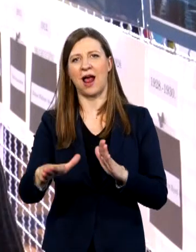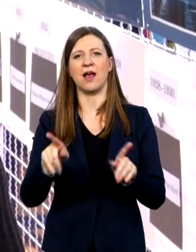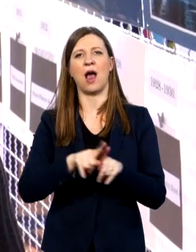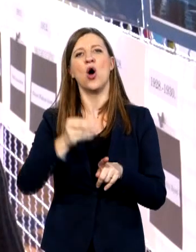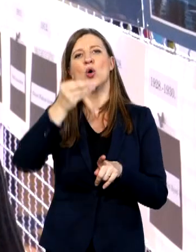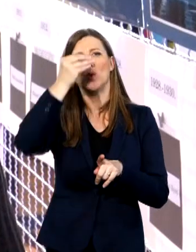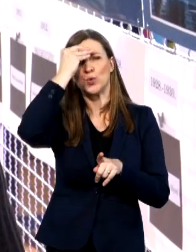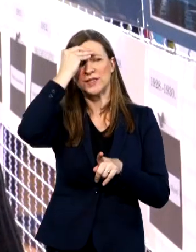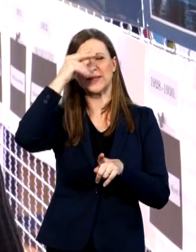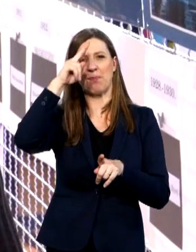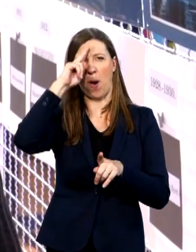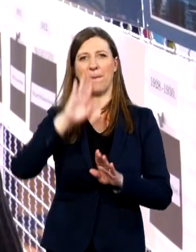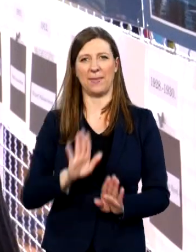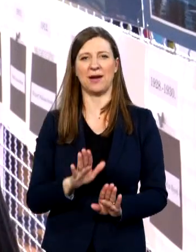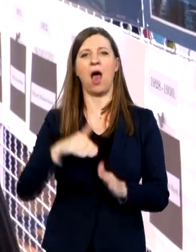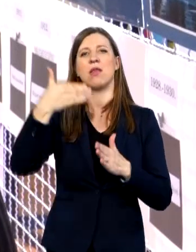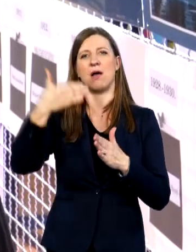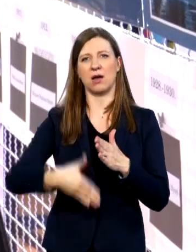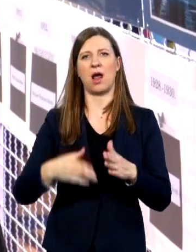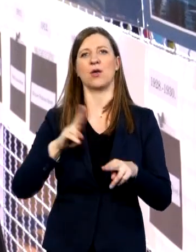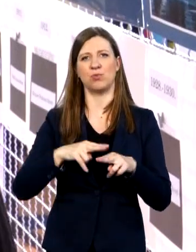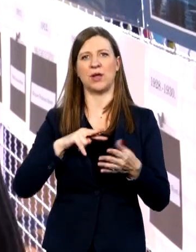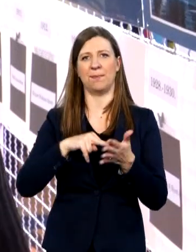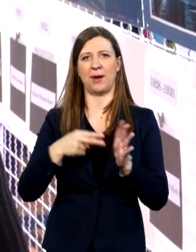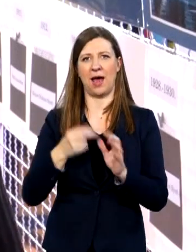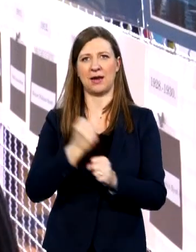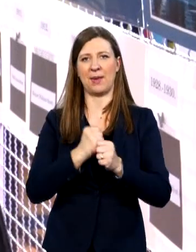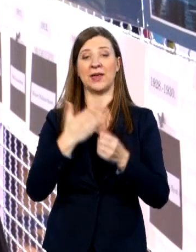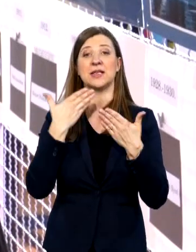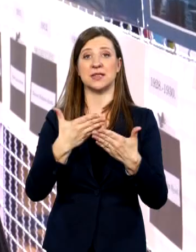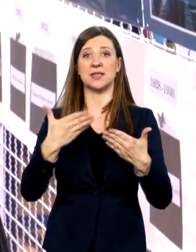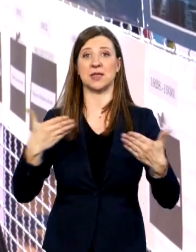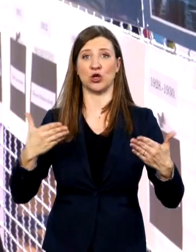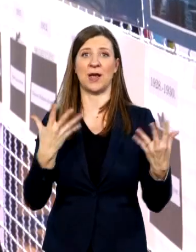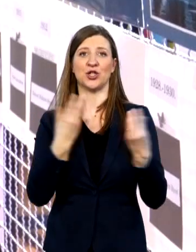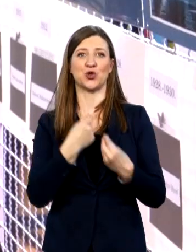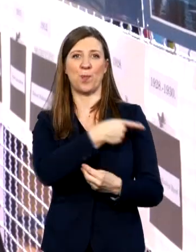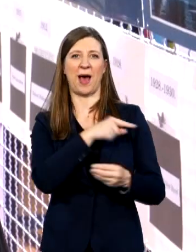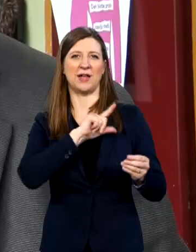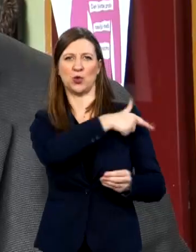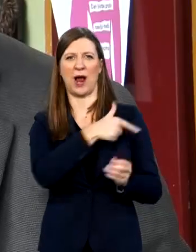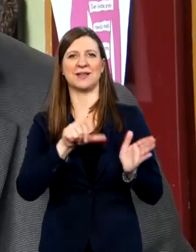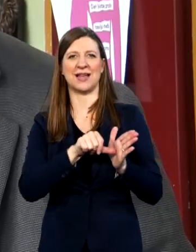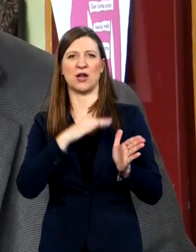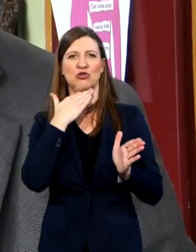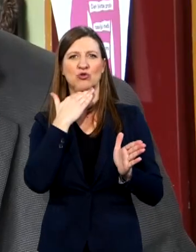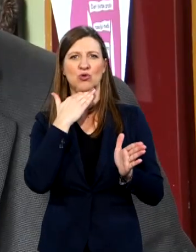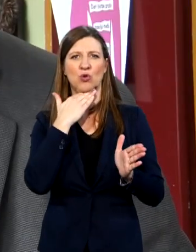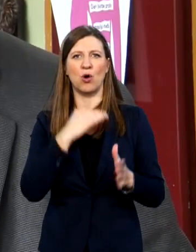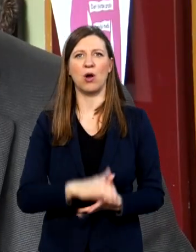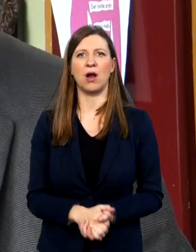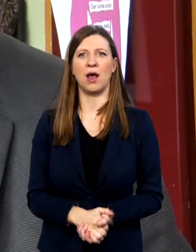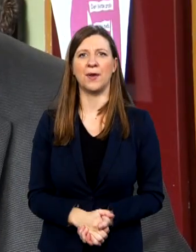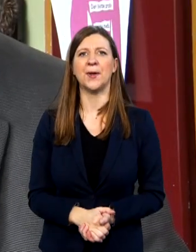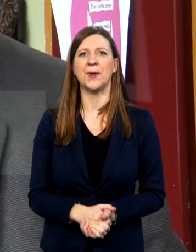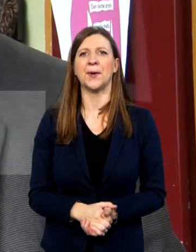danas izraditi da izložimo na jednoj izložbi zajedno sa radovima iz srednje škole. Treba krenuti od onih